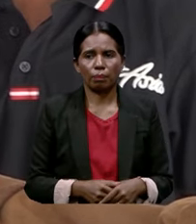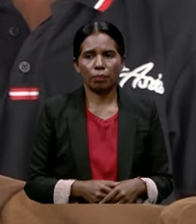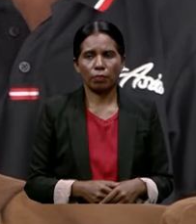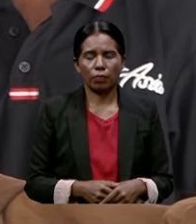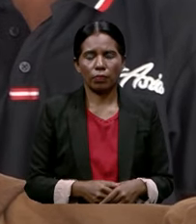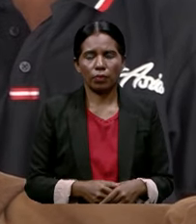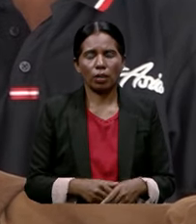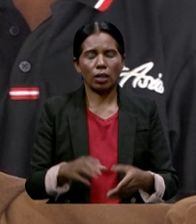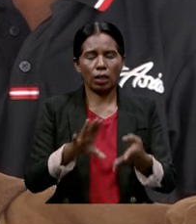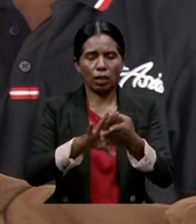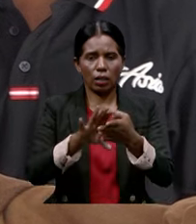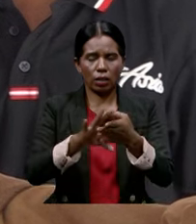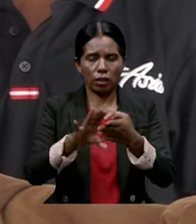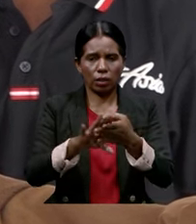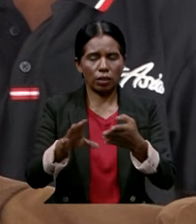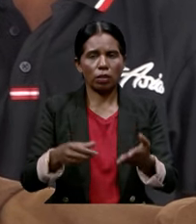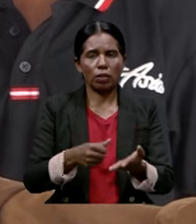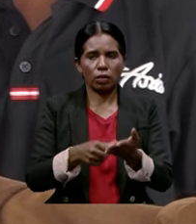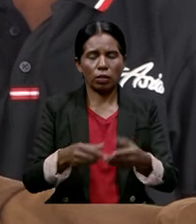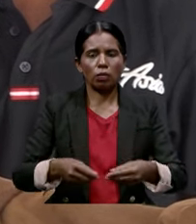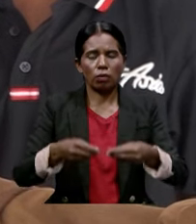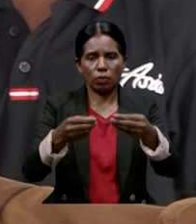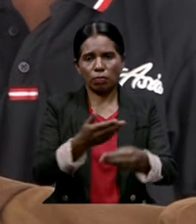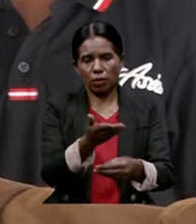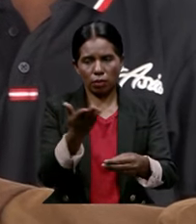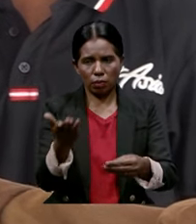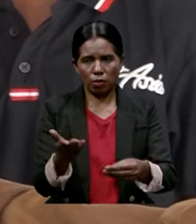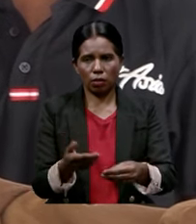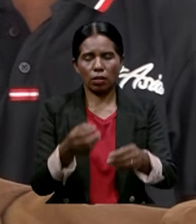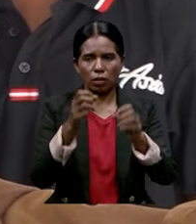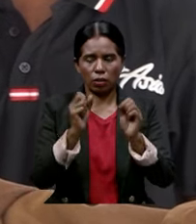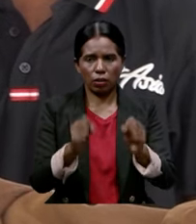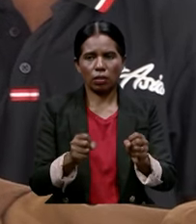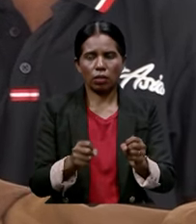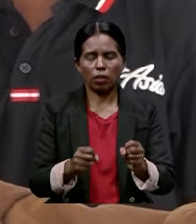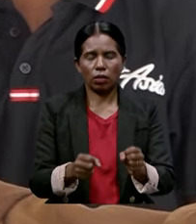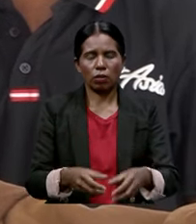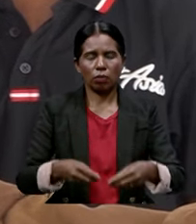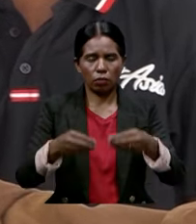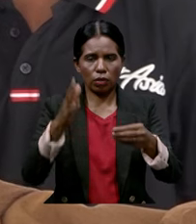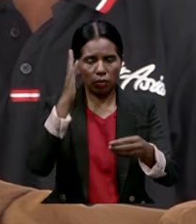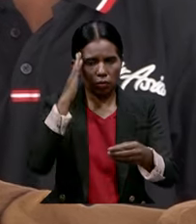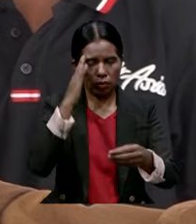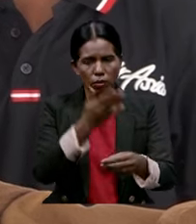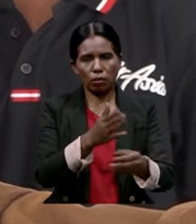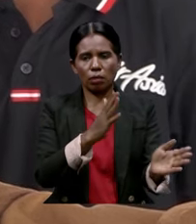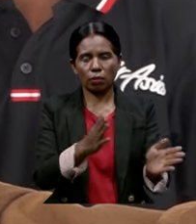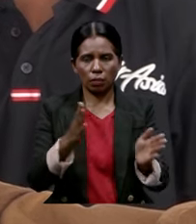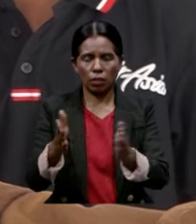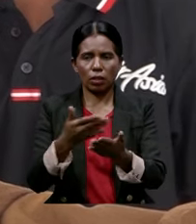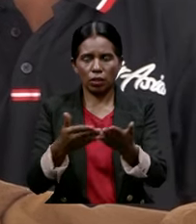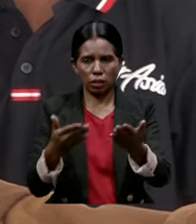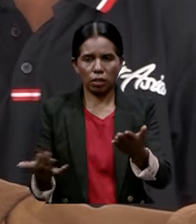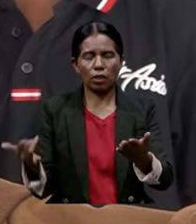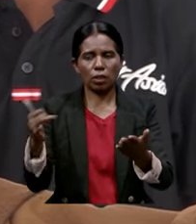surat notifikasaun ne fo ba imi atu sama atensaun ba imi para hodi prepara sasan